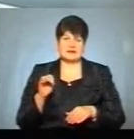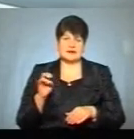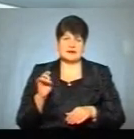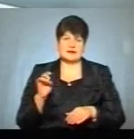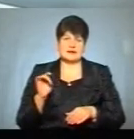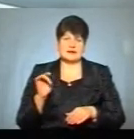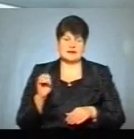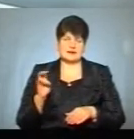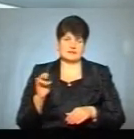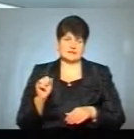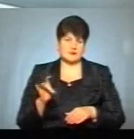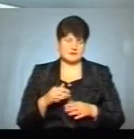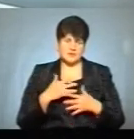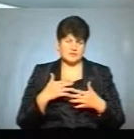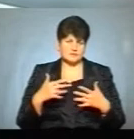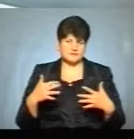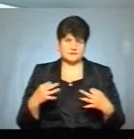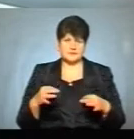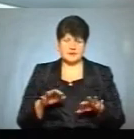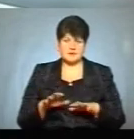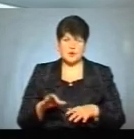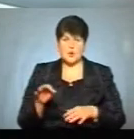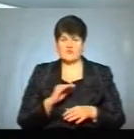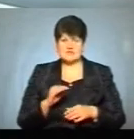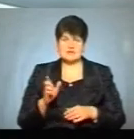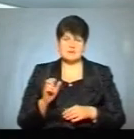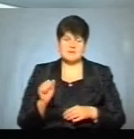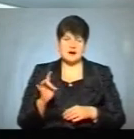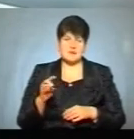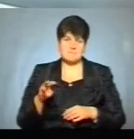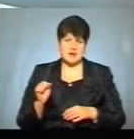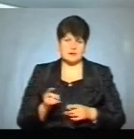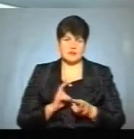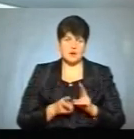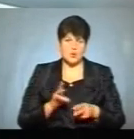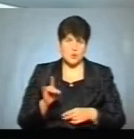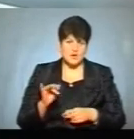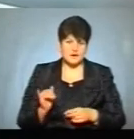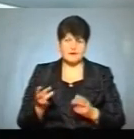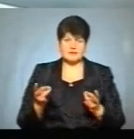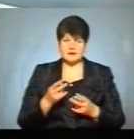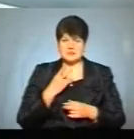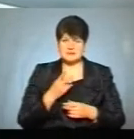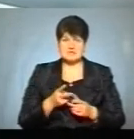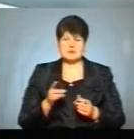дуже багато різних вакансій. Офіціанти, бармени, кухарі. Але треба дивитись по розміру заробітної плати. І завжди,